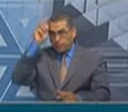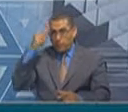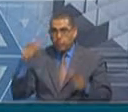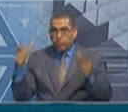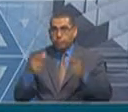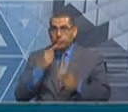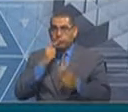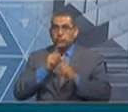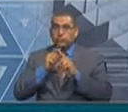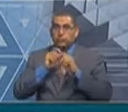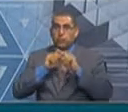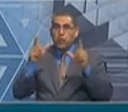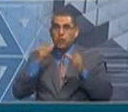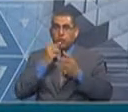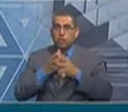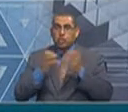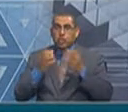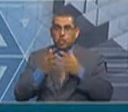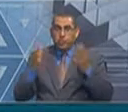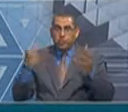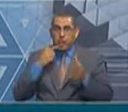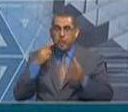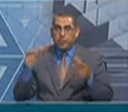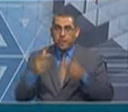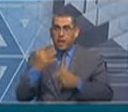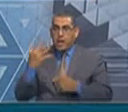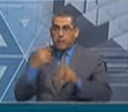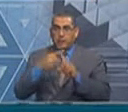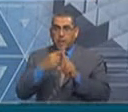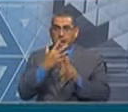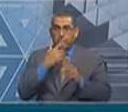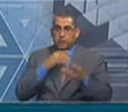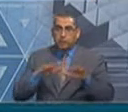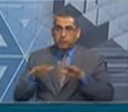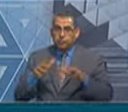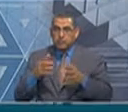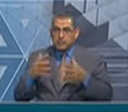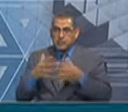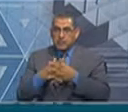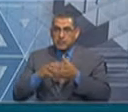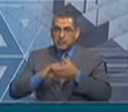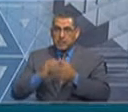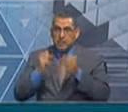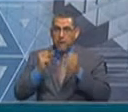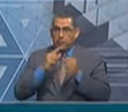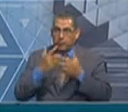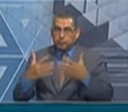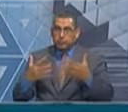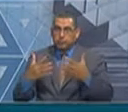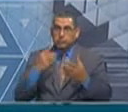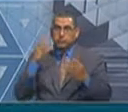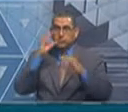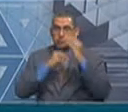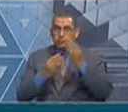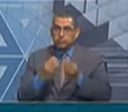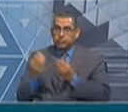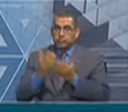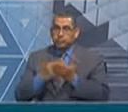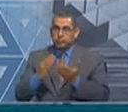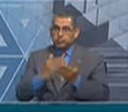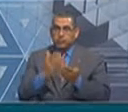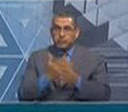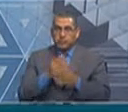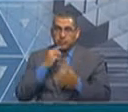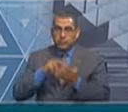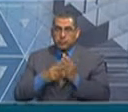تحدث بشكل كبير على لجنة 5+5 على حالة الأزمة، على انسحاب الحقيقة الميليشيات الأجنبية، على